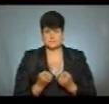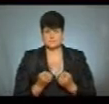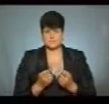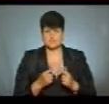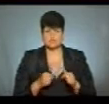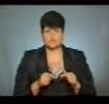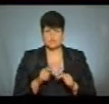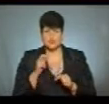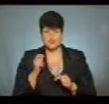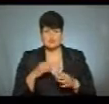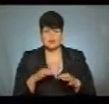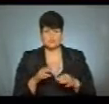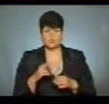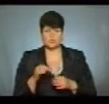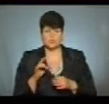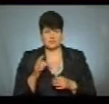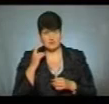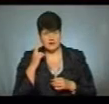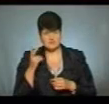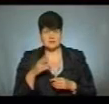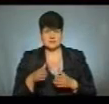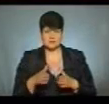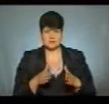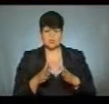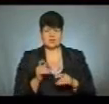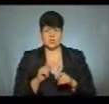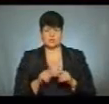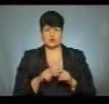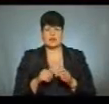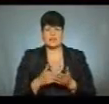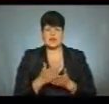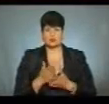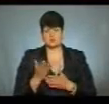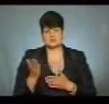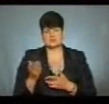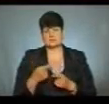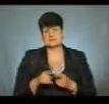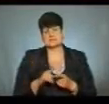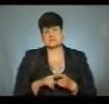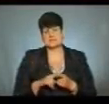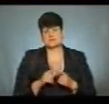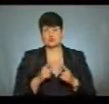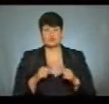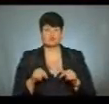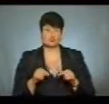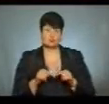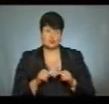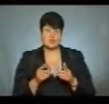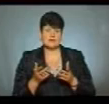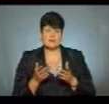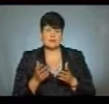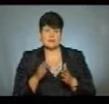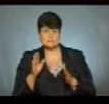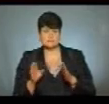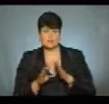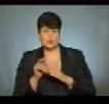структура Укравтодору в Києві, це дорожній контроль якості. Це теж, ну, скажімо так, структура, яка підвласна